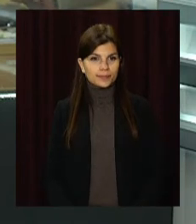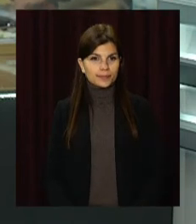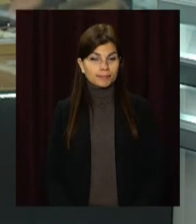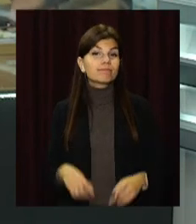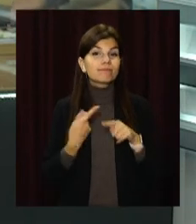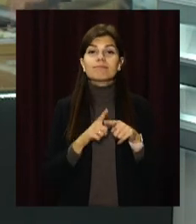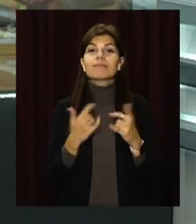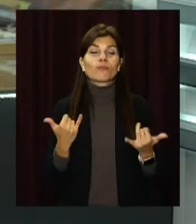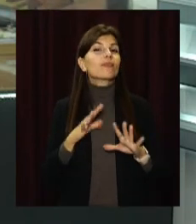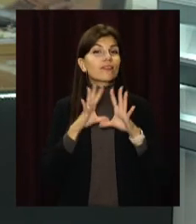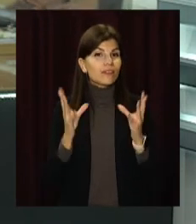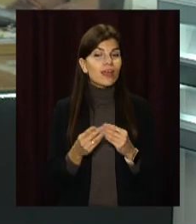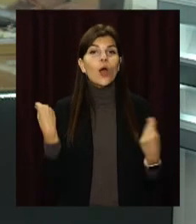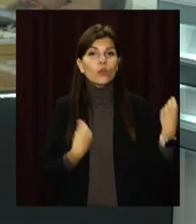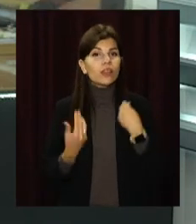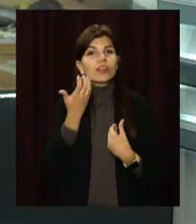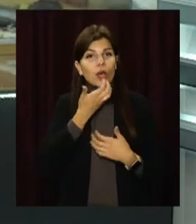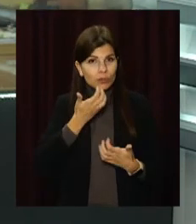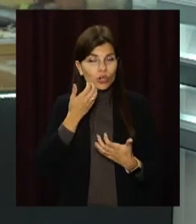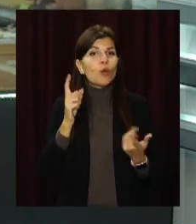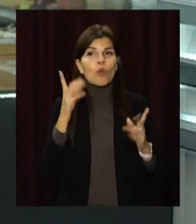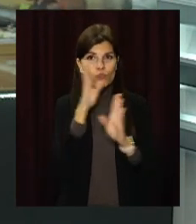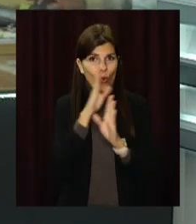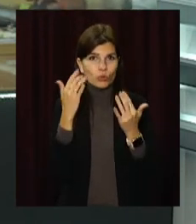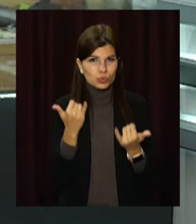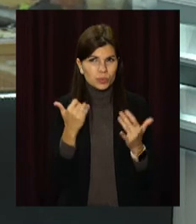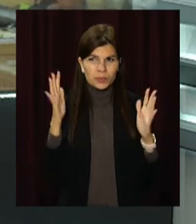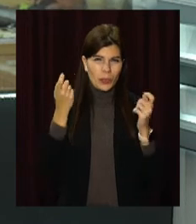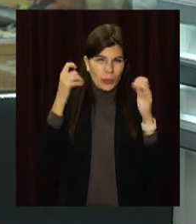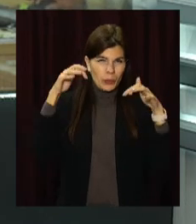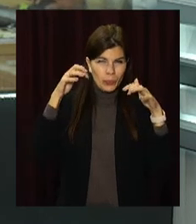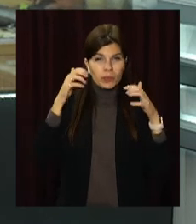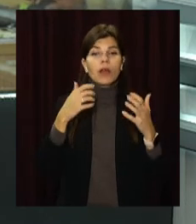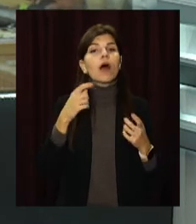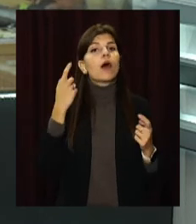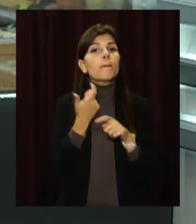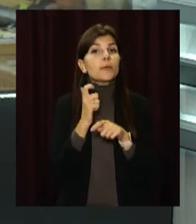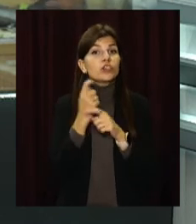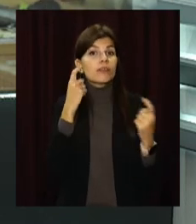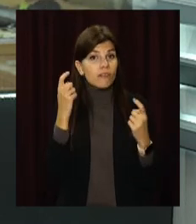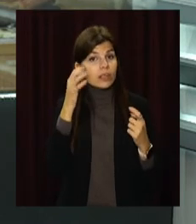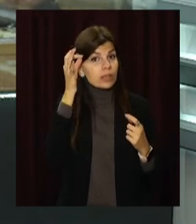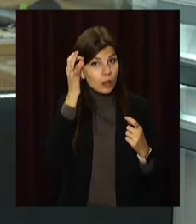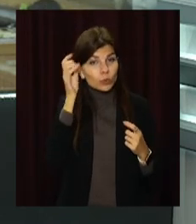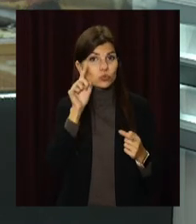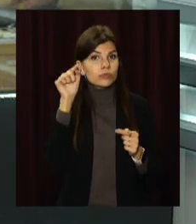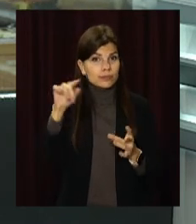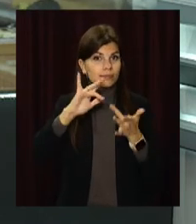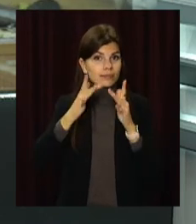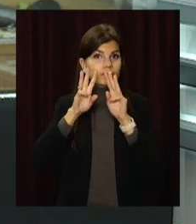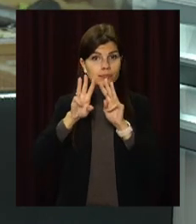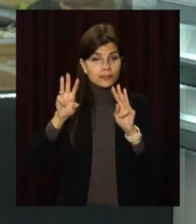На цьому у мене все. Вдягайтесь тепліше, адже погода сьогодні мінлива. Нагадую, що більше інформації можна прочитати на нашому